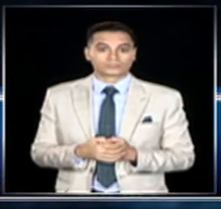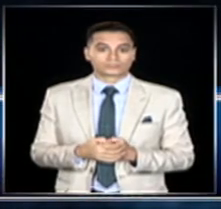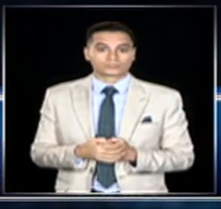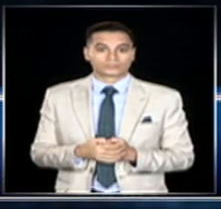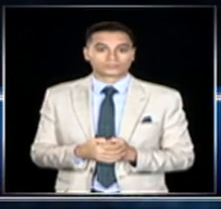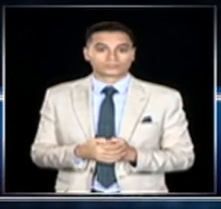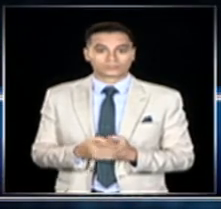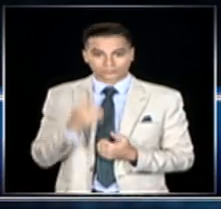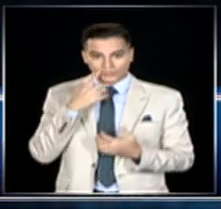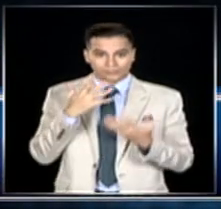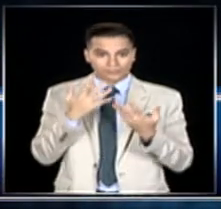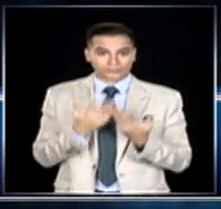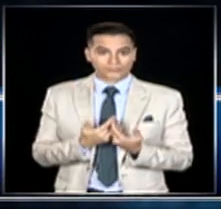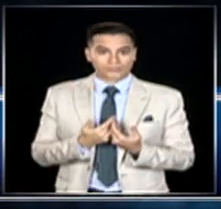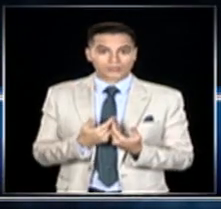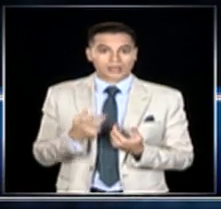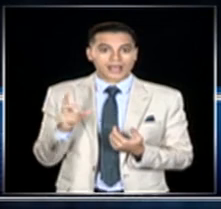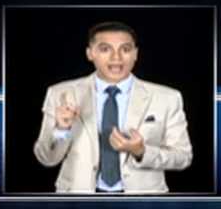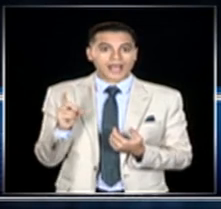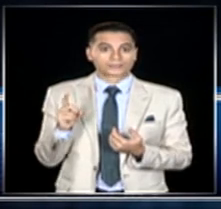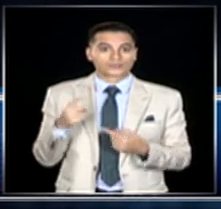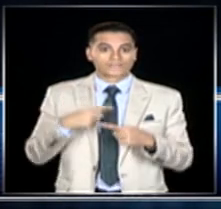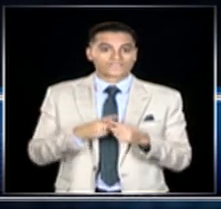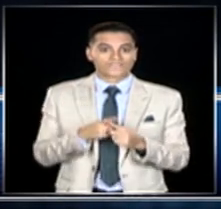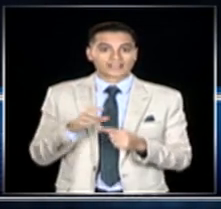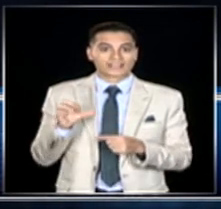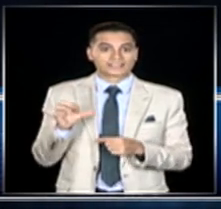حل المسألة الآتية: 25 في 9